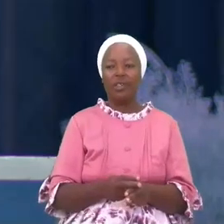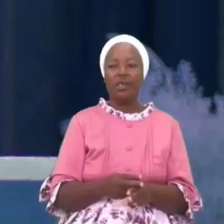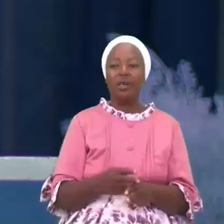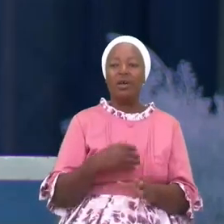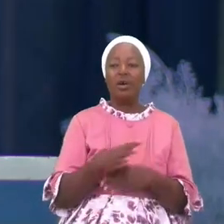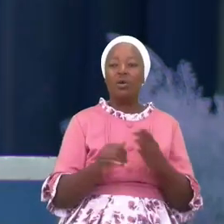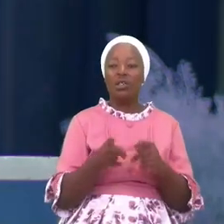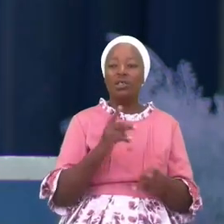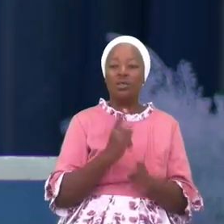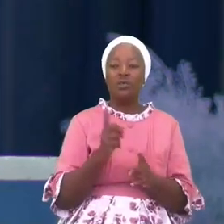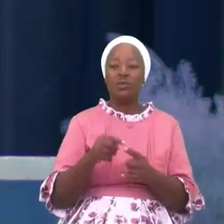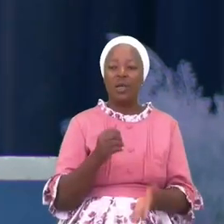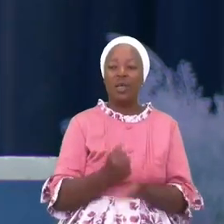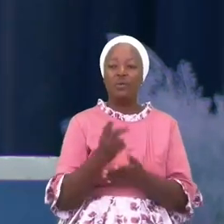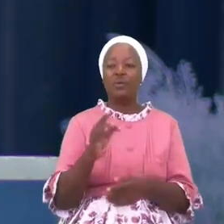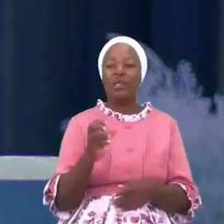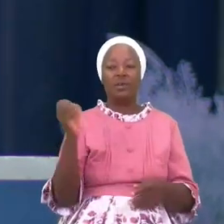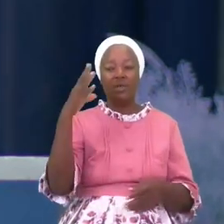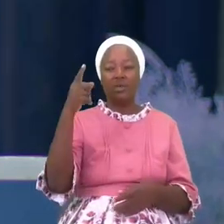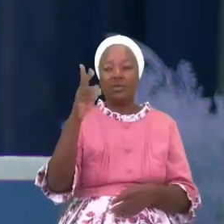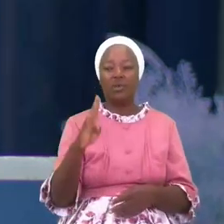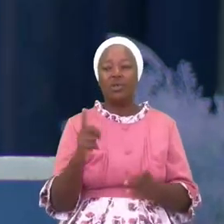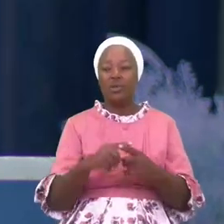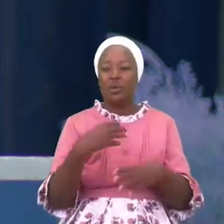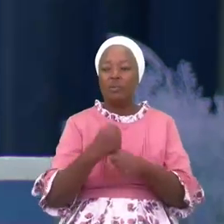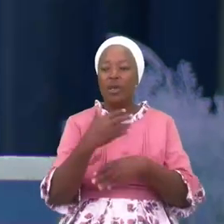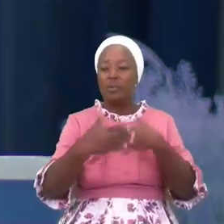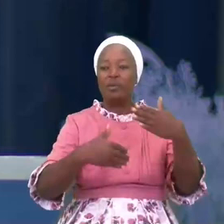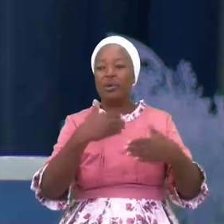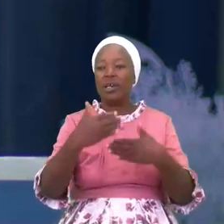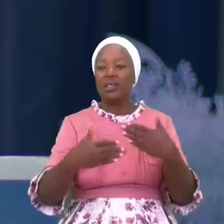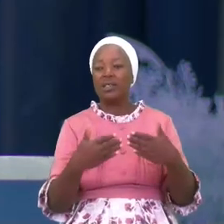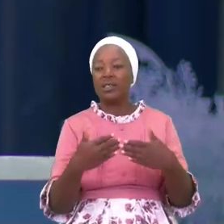Et pour vous aider par la grâce de Dieu à progresser